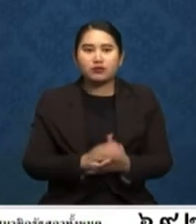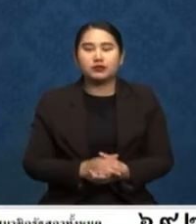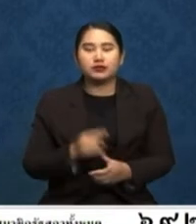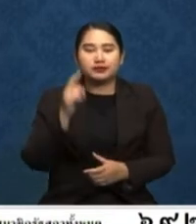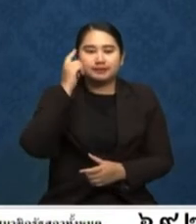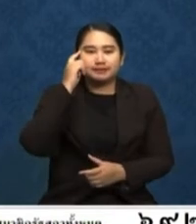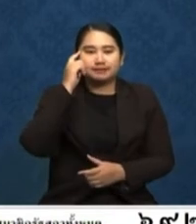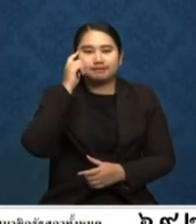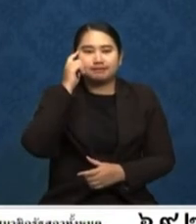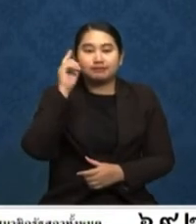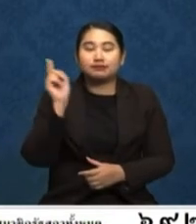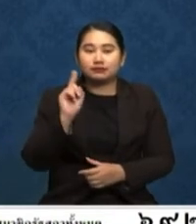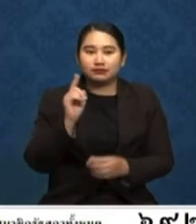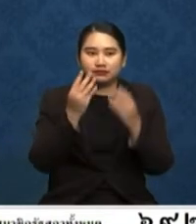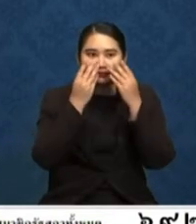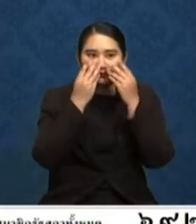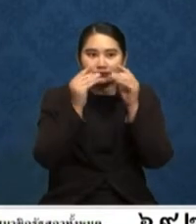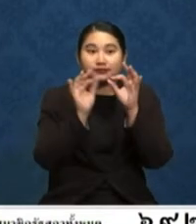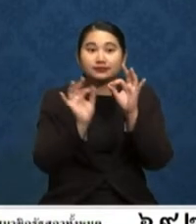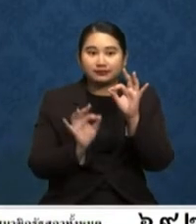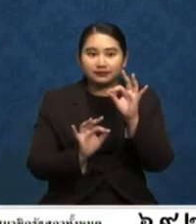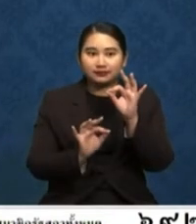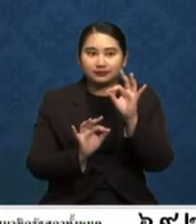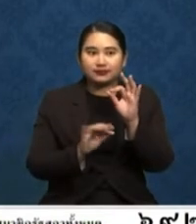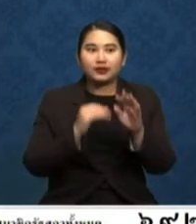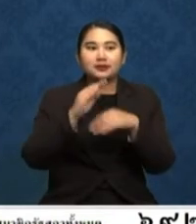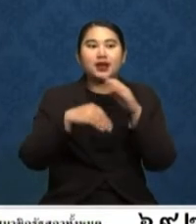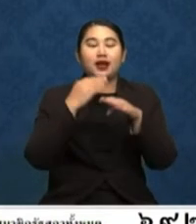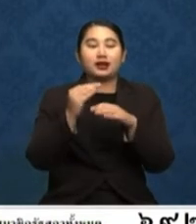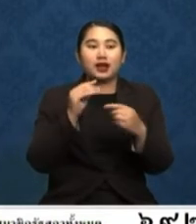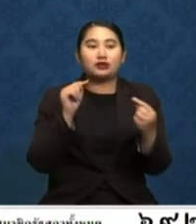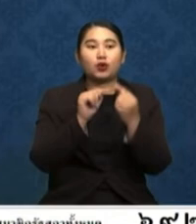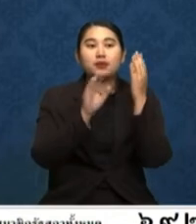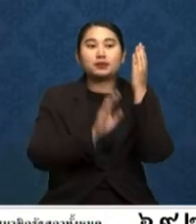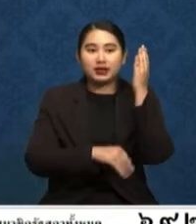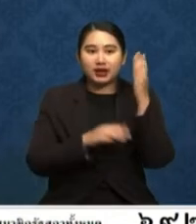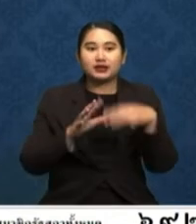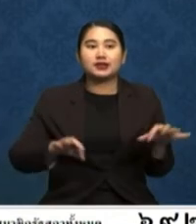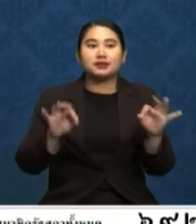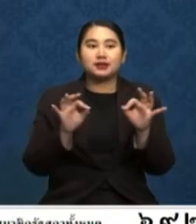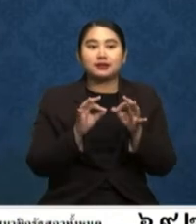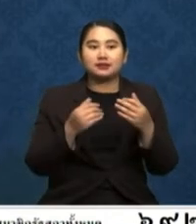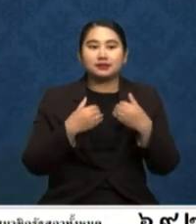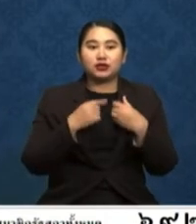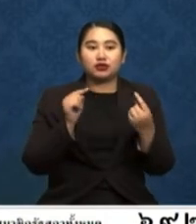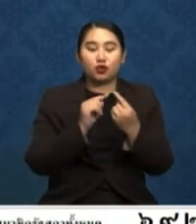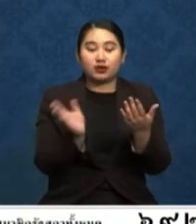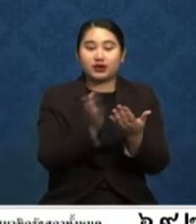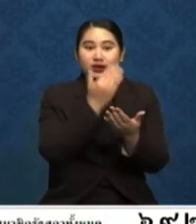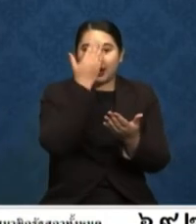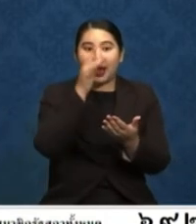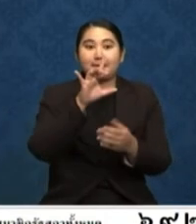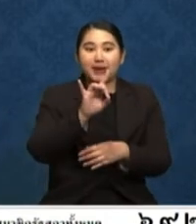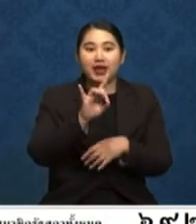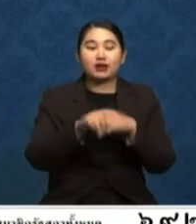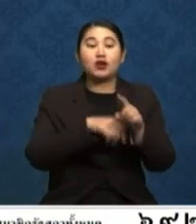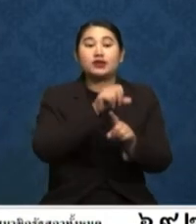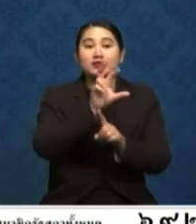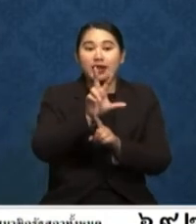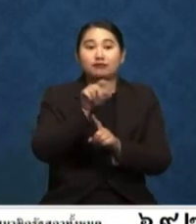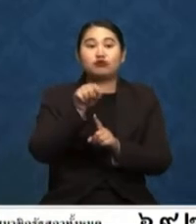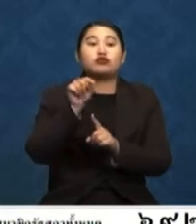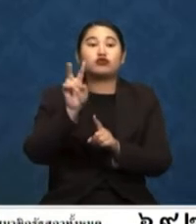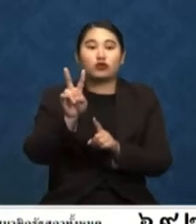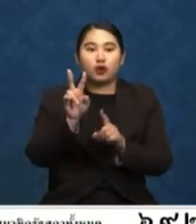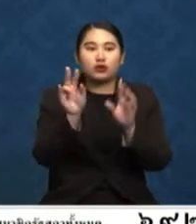ว่ารายละเอียดที่จะเป็นการพัฒนาพื้นที่ภาคใต้ที่สุดน่าจะอยู่ที่หน้า 8ข้อ 3.2ค่ะที่